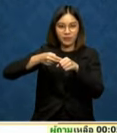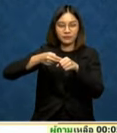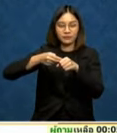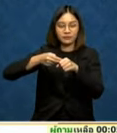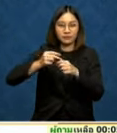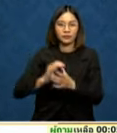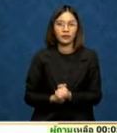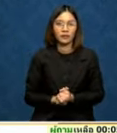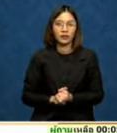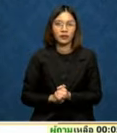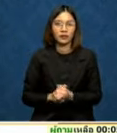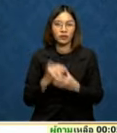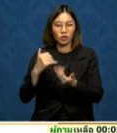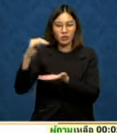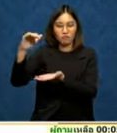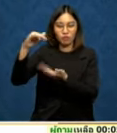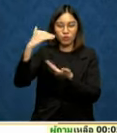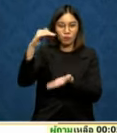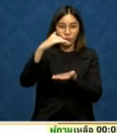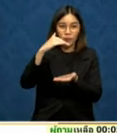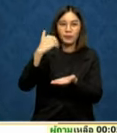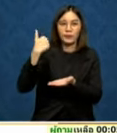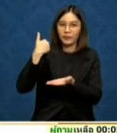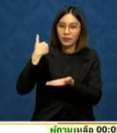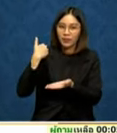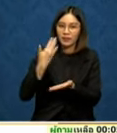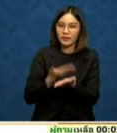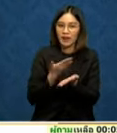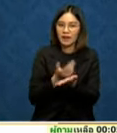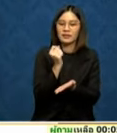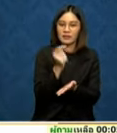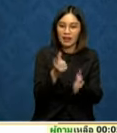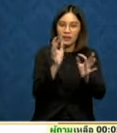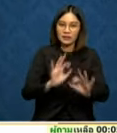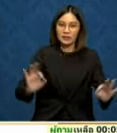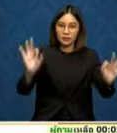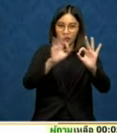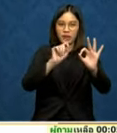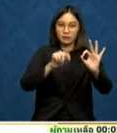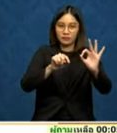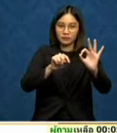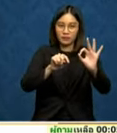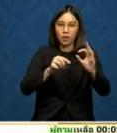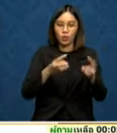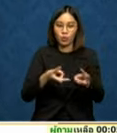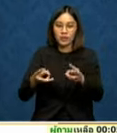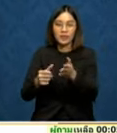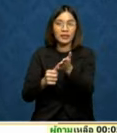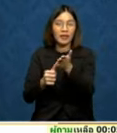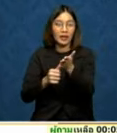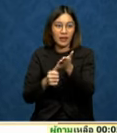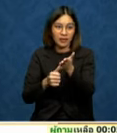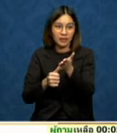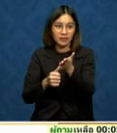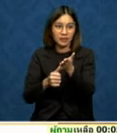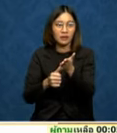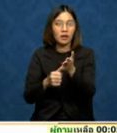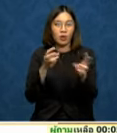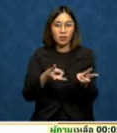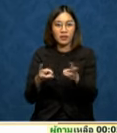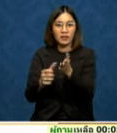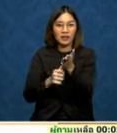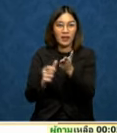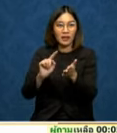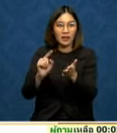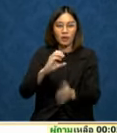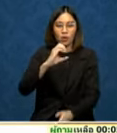บ